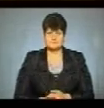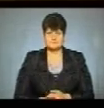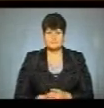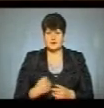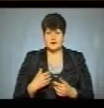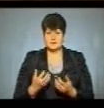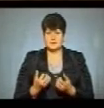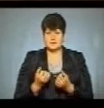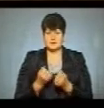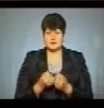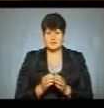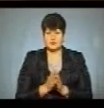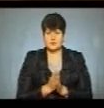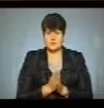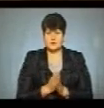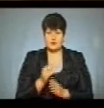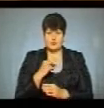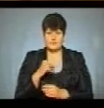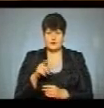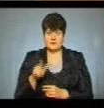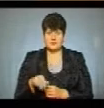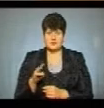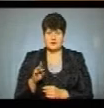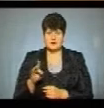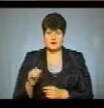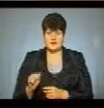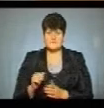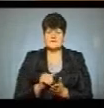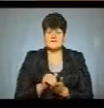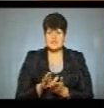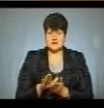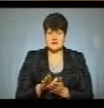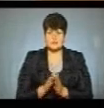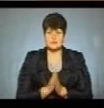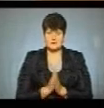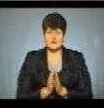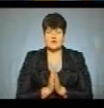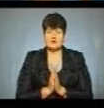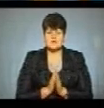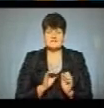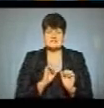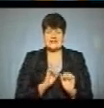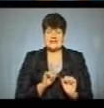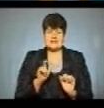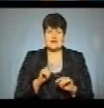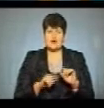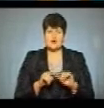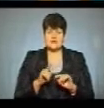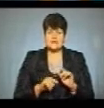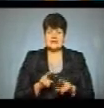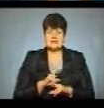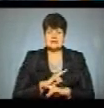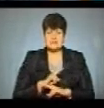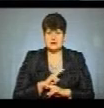Я підтримую клопотання обвинуваченого Терендеха. Відхилити клопотання просив захисник родини загиблого Віталія Гнатишина